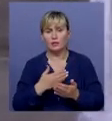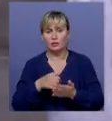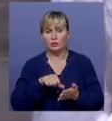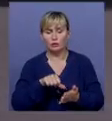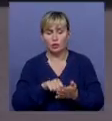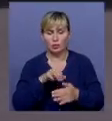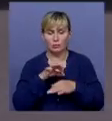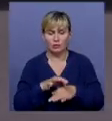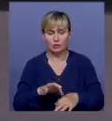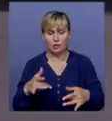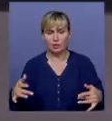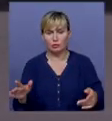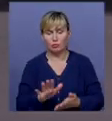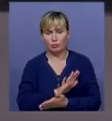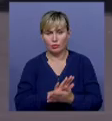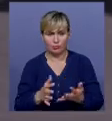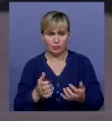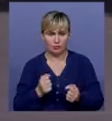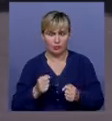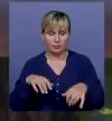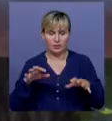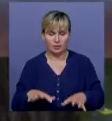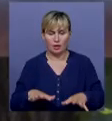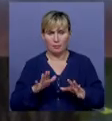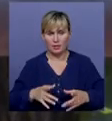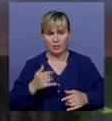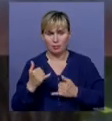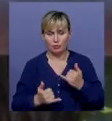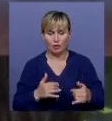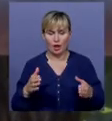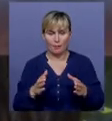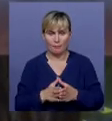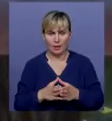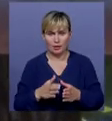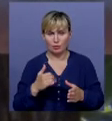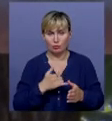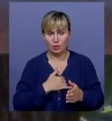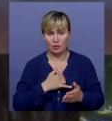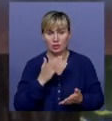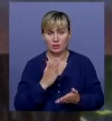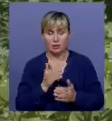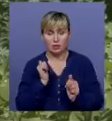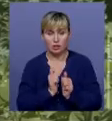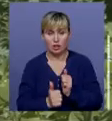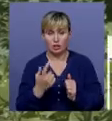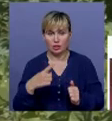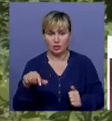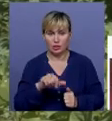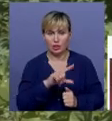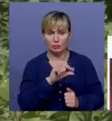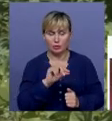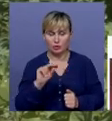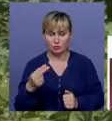проведении дезинфекционной обработки принимает и председатель местной обслуживающей компании. У нас еженедельно, понедельник,